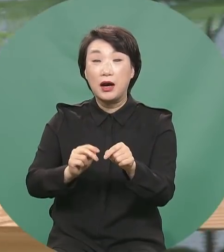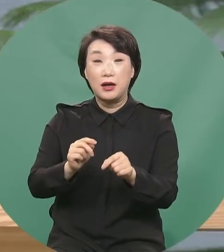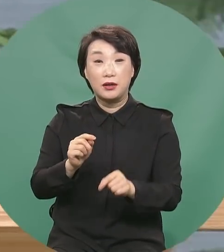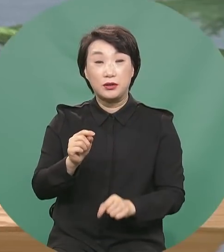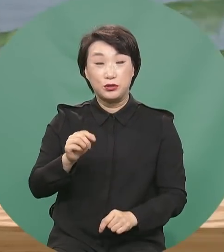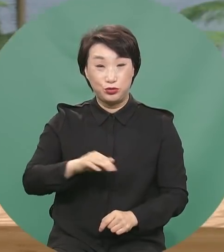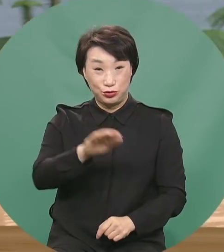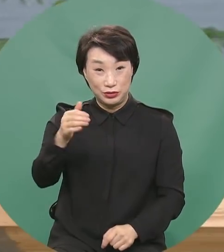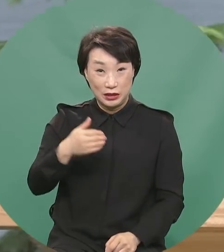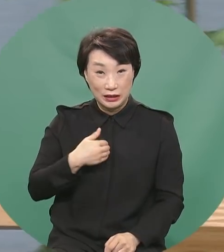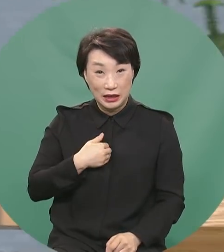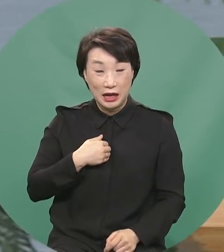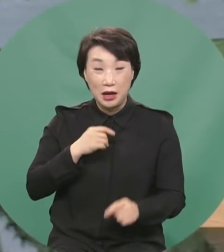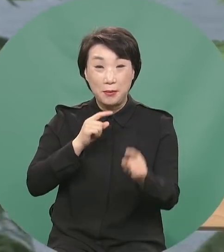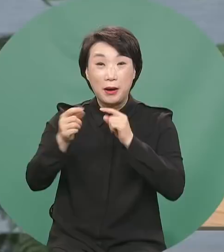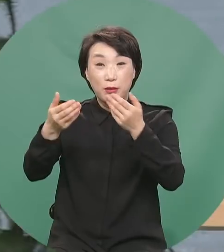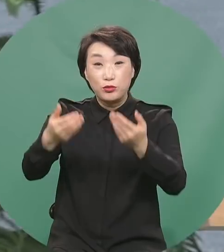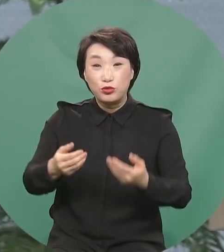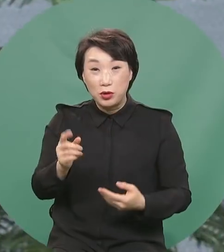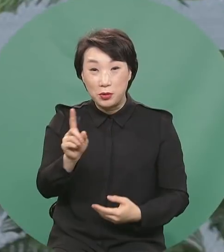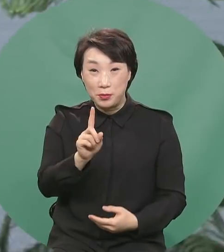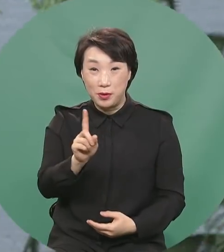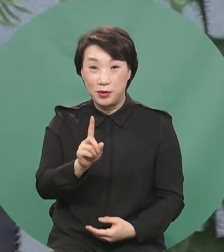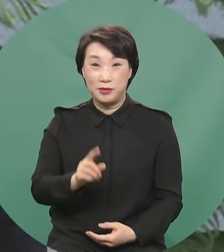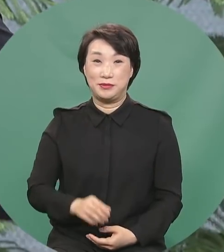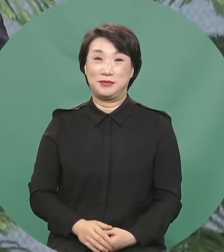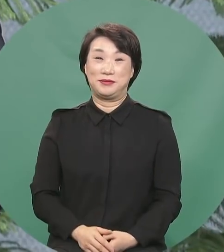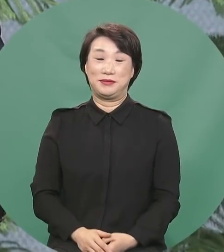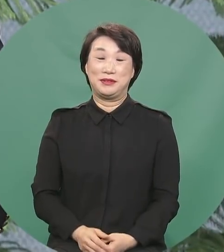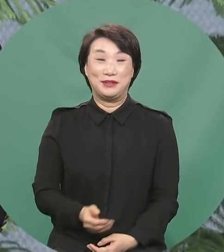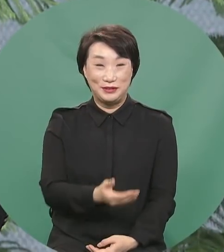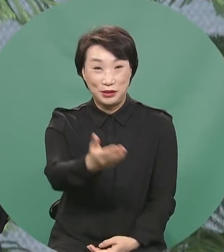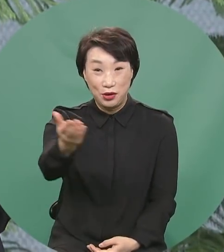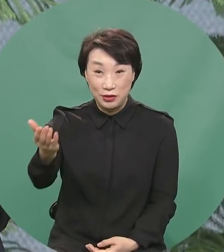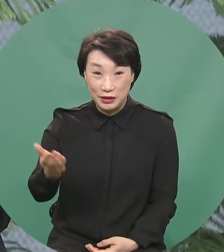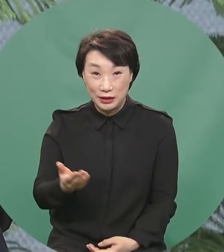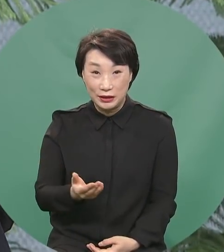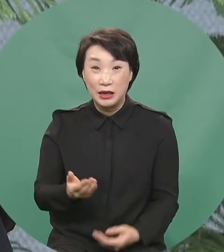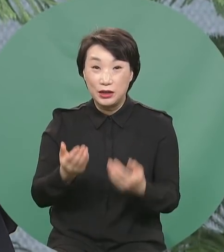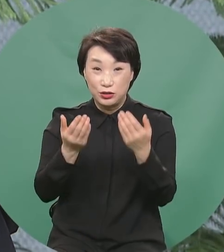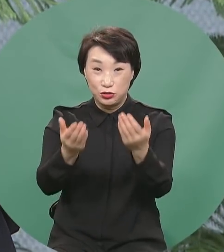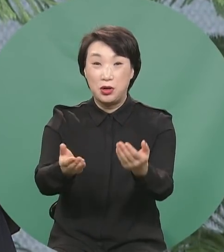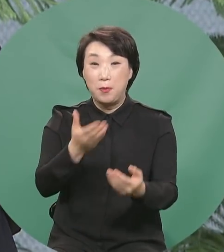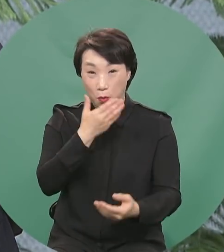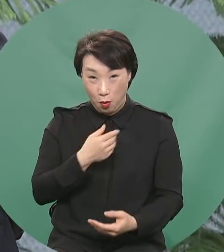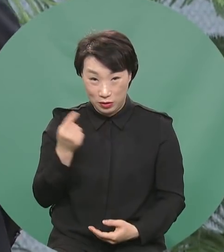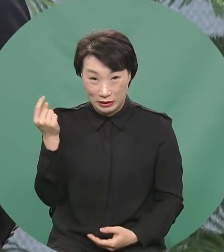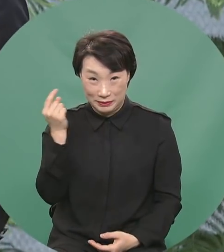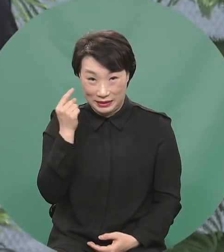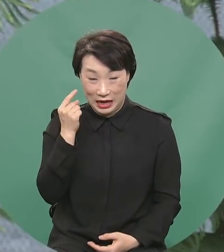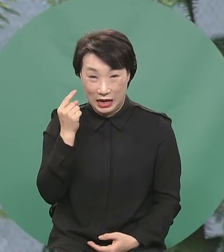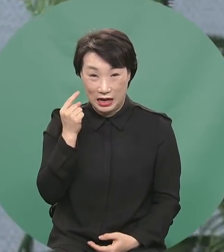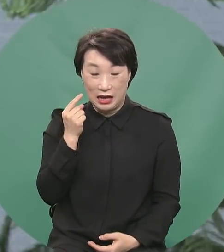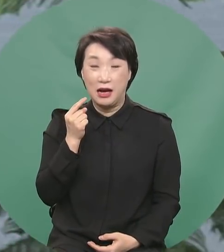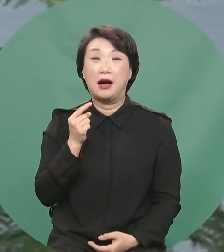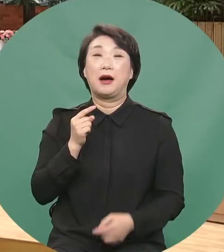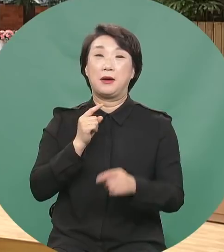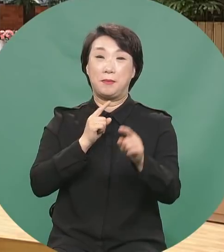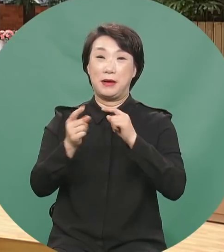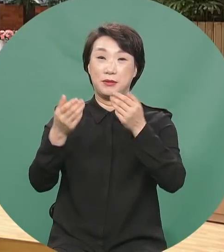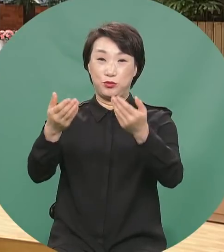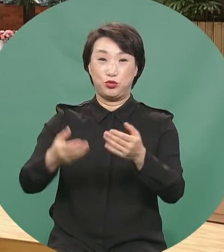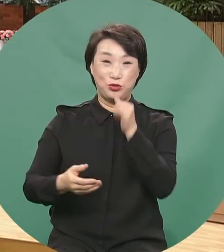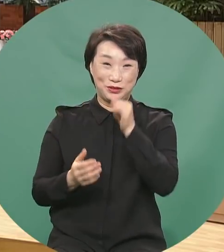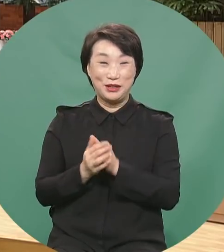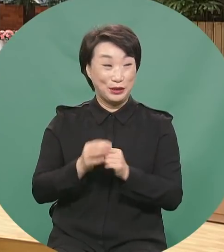뭐라고 우리에게는 말씀하고 계시느냐? 너희에게 주신 복음이다 라고 말합니다.